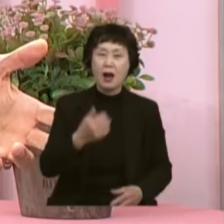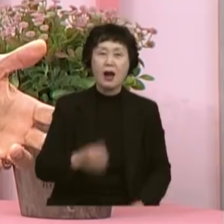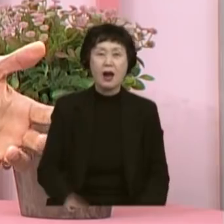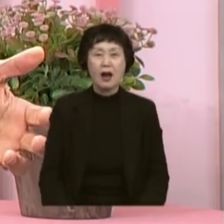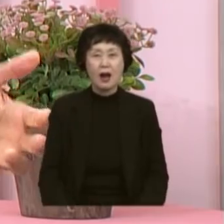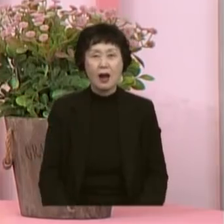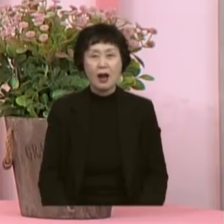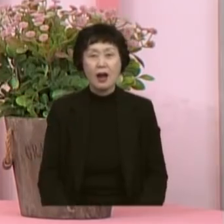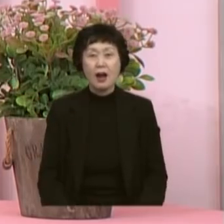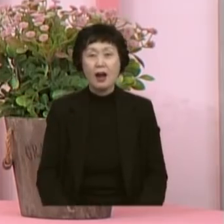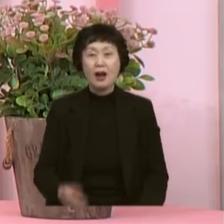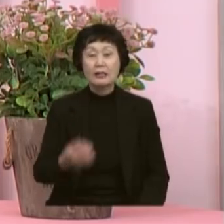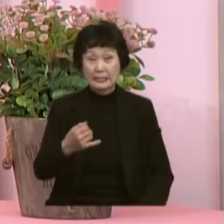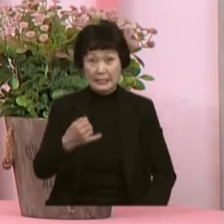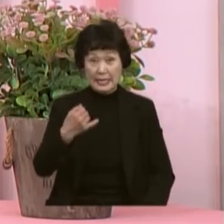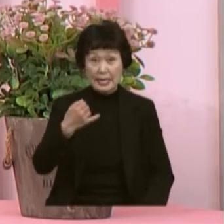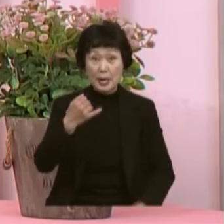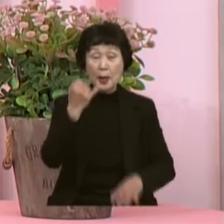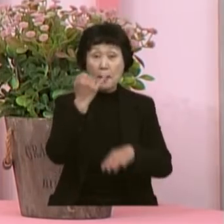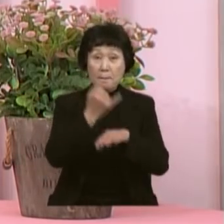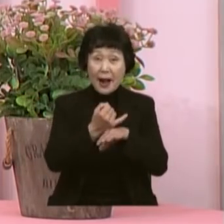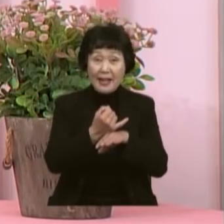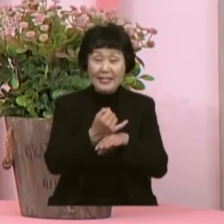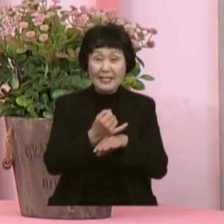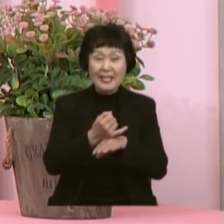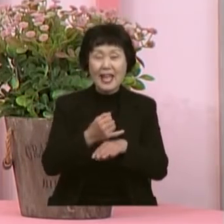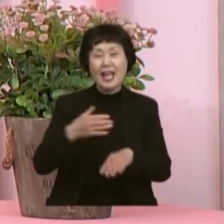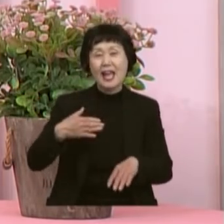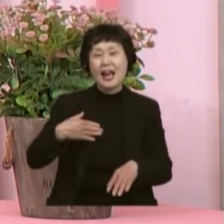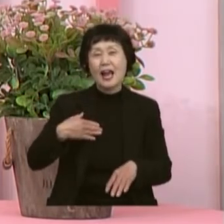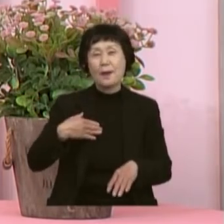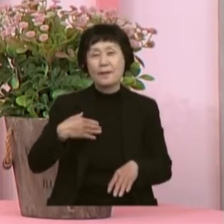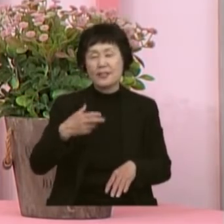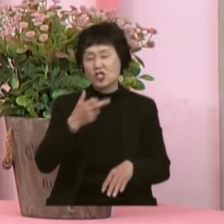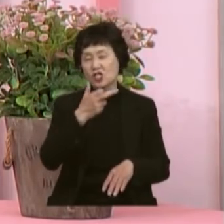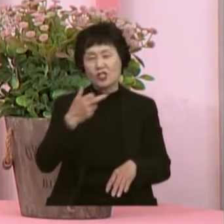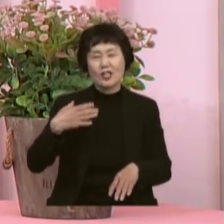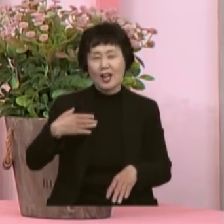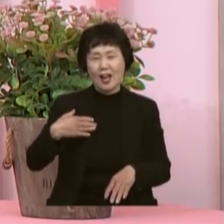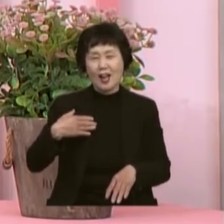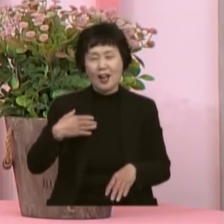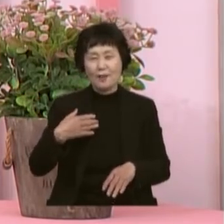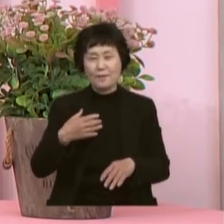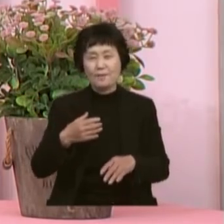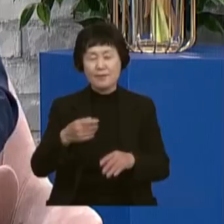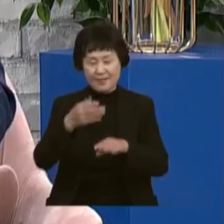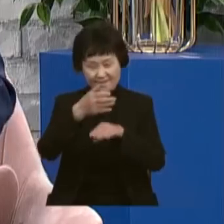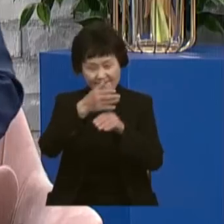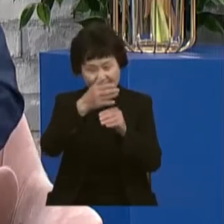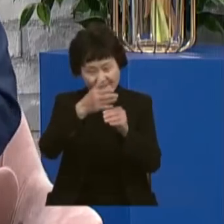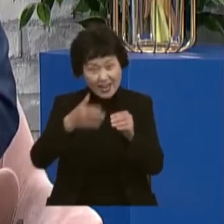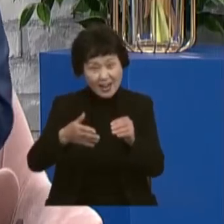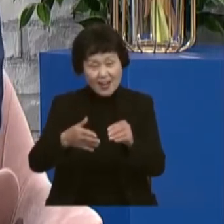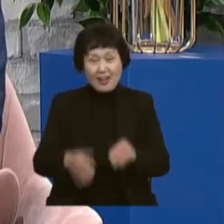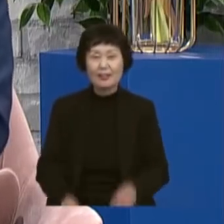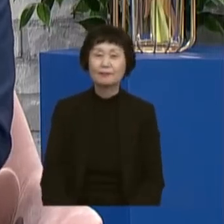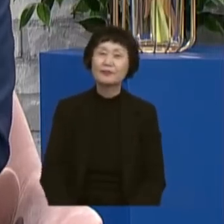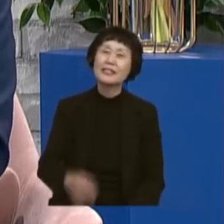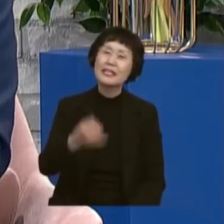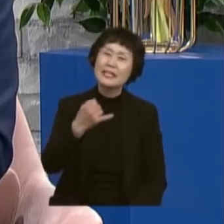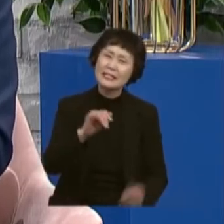혼자 다 잘라낸 거예요. 막내만. 혼자 어마어마한 간을 자른 거예요. 세상에. 근데 그 딸들이 물론